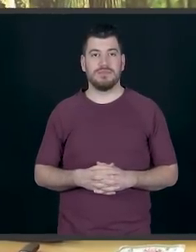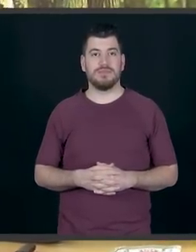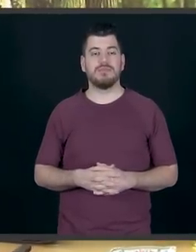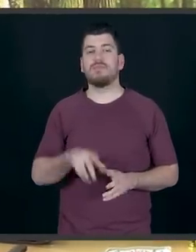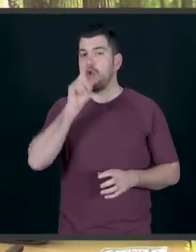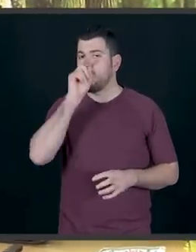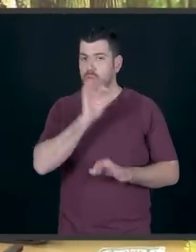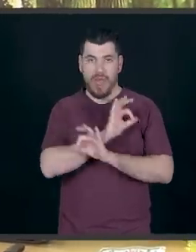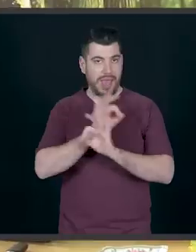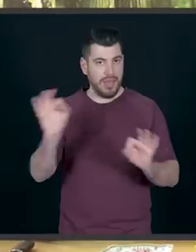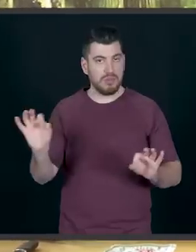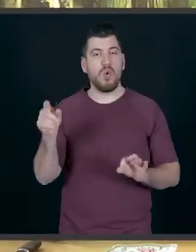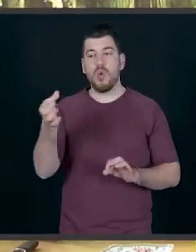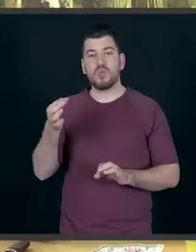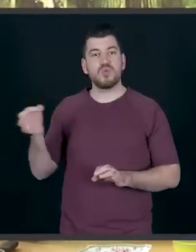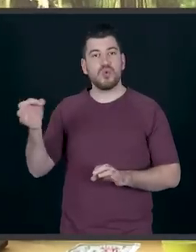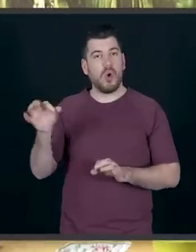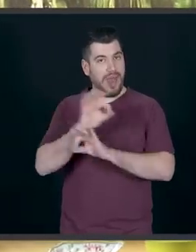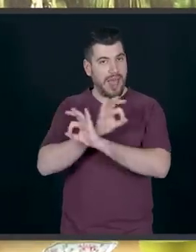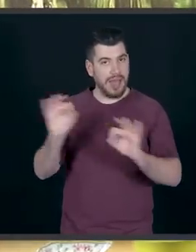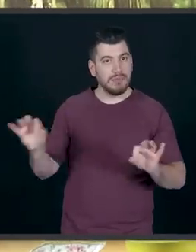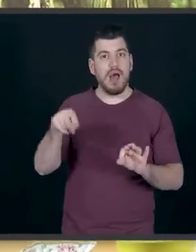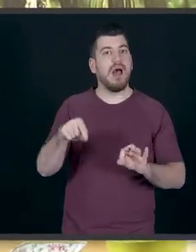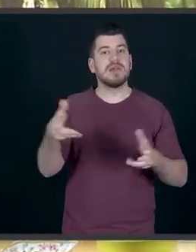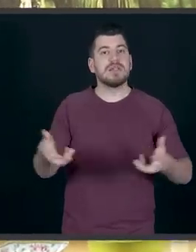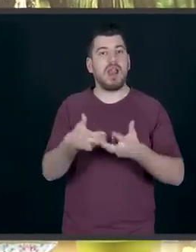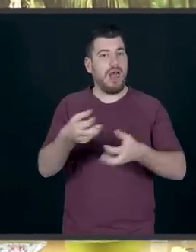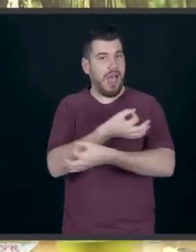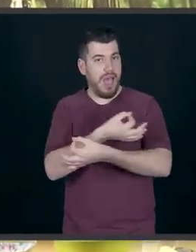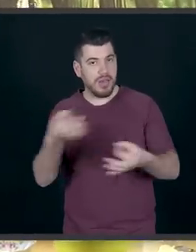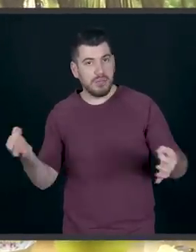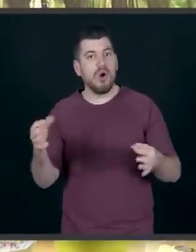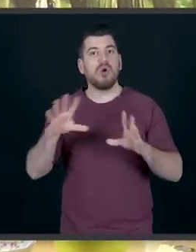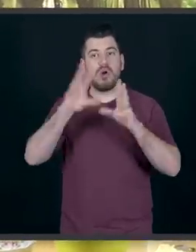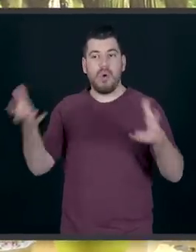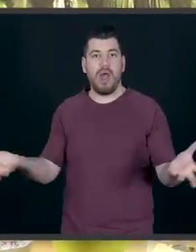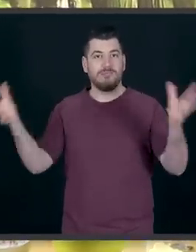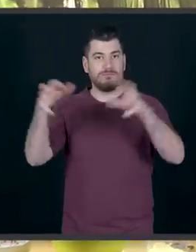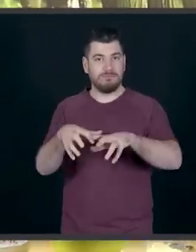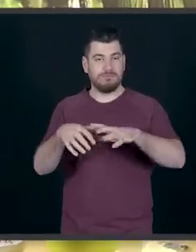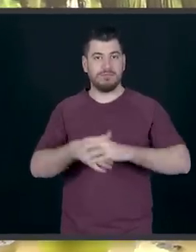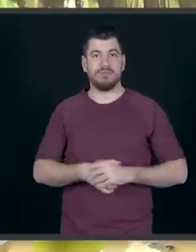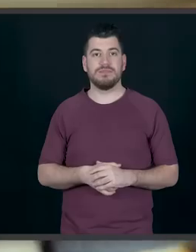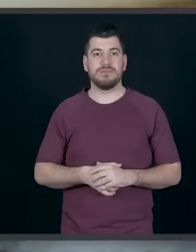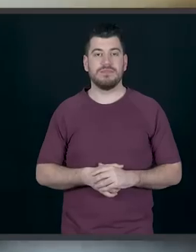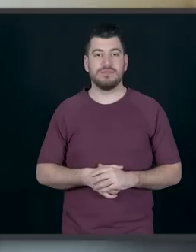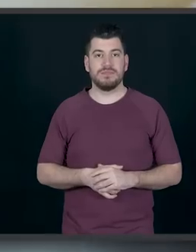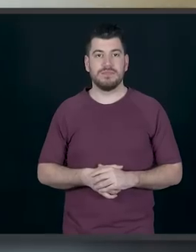το κοτόπουλο είναι έτοιμο, τα κρουτών είναι έτοιμα, η σαλάτα είναι έτοιμη. Το μόνο που μας λείπει είναι να τα βάλουμε όλα μαζί. Πάμε να το